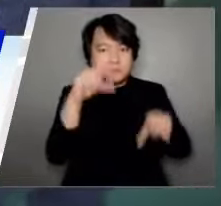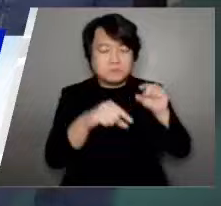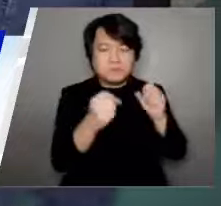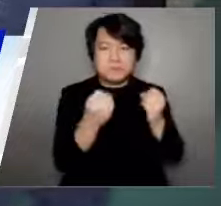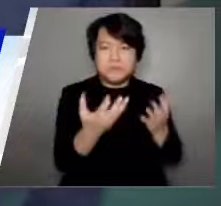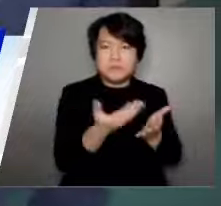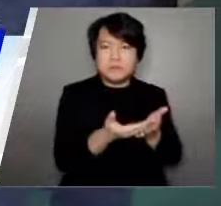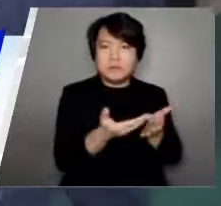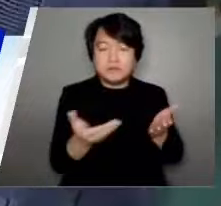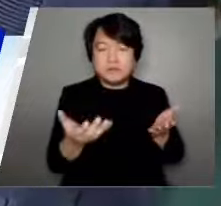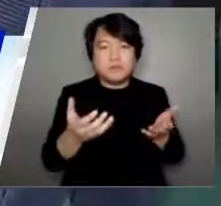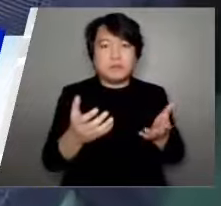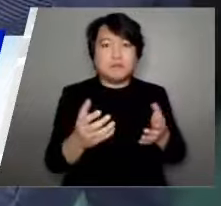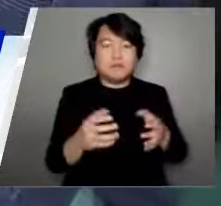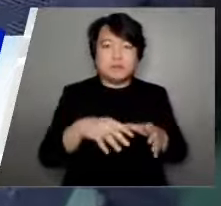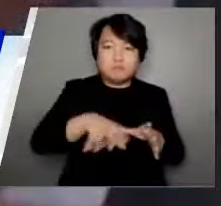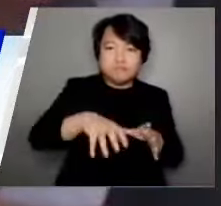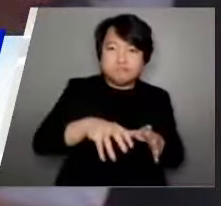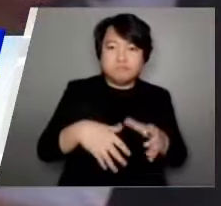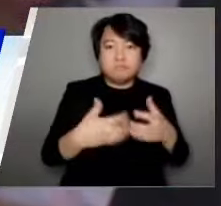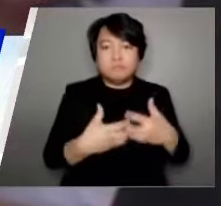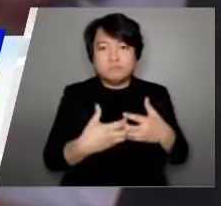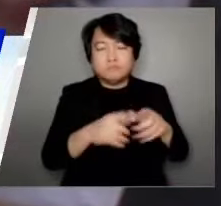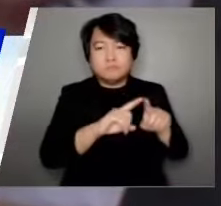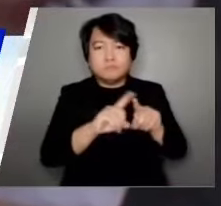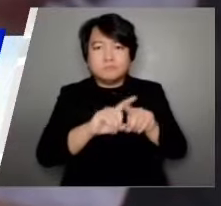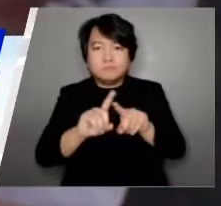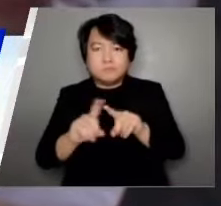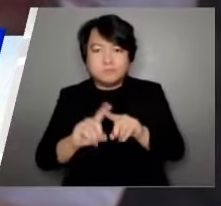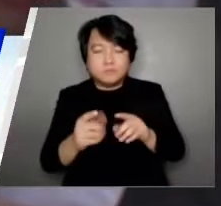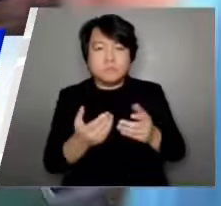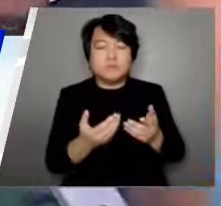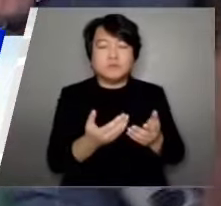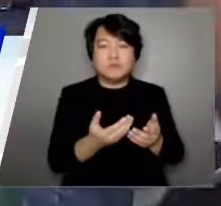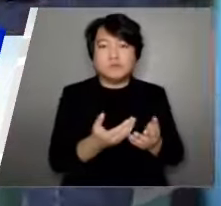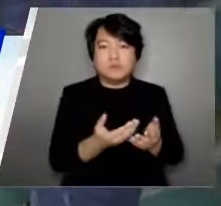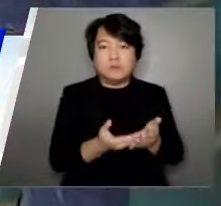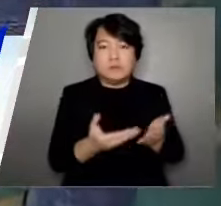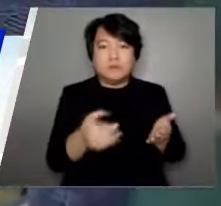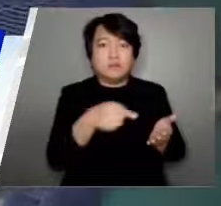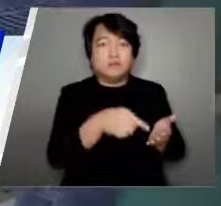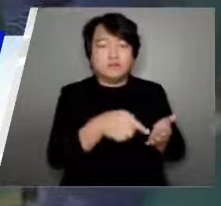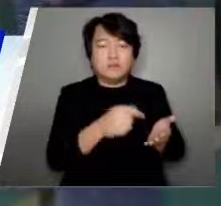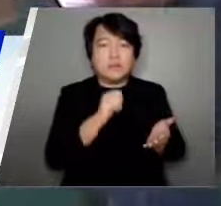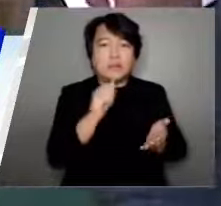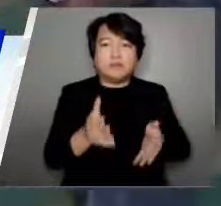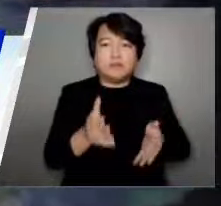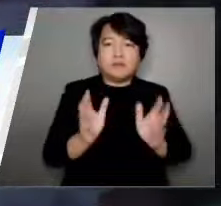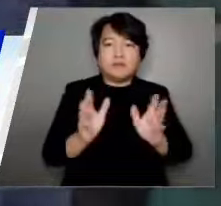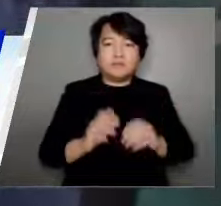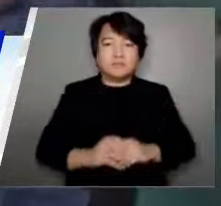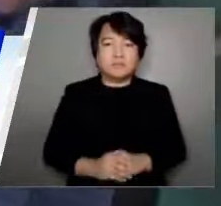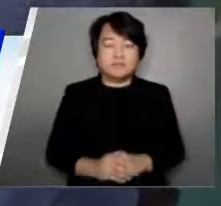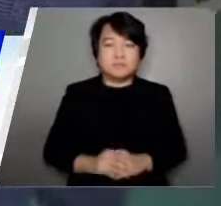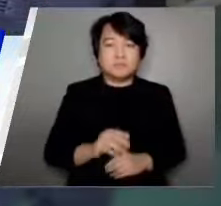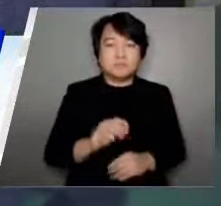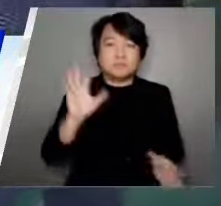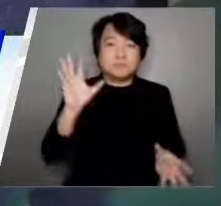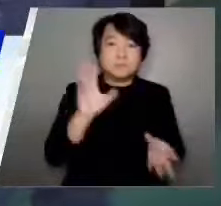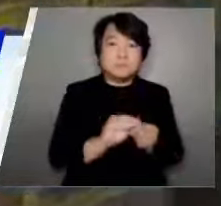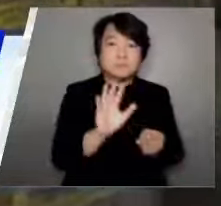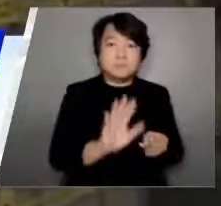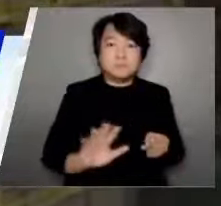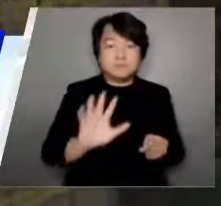washing machine, electric fan. So, yun po. So, nakasama po siya doon. Mahigit 9.3 million pesos ang halaga